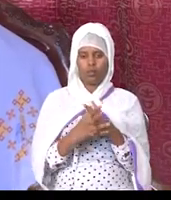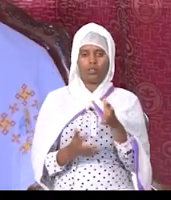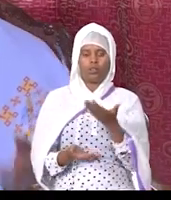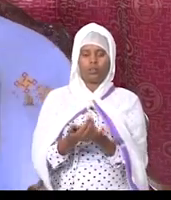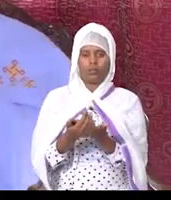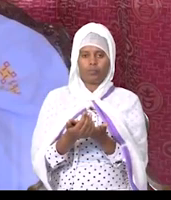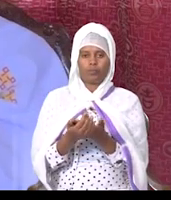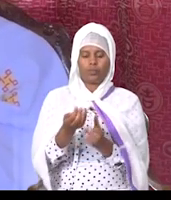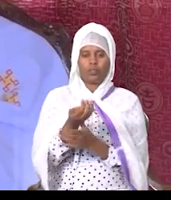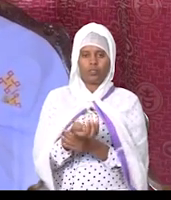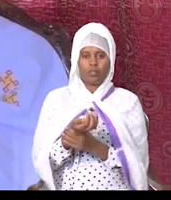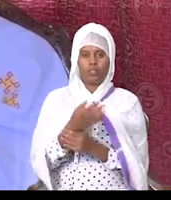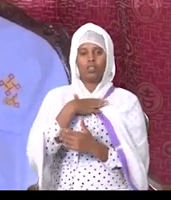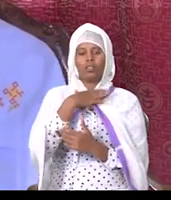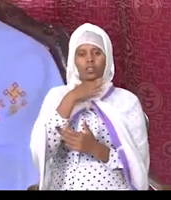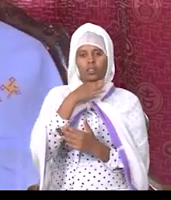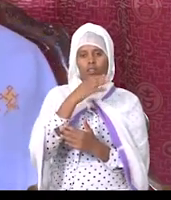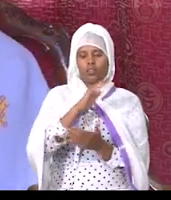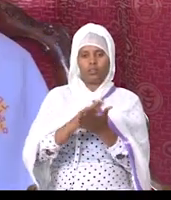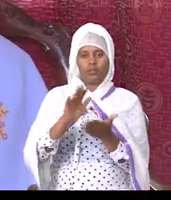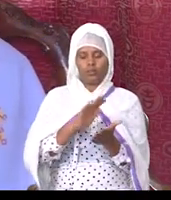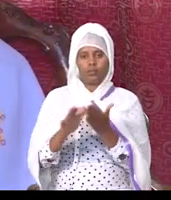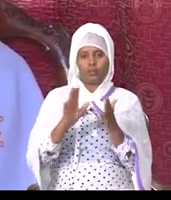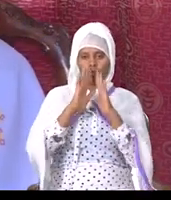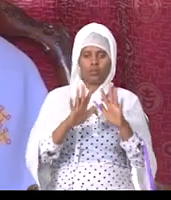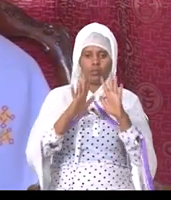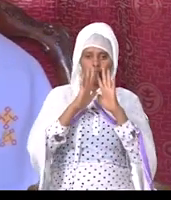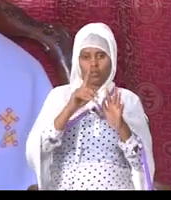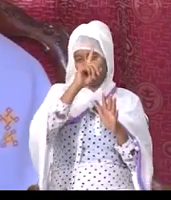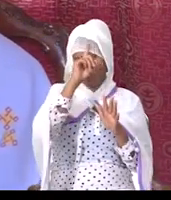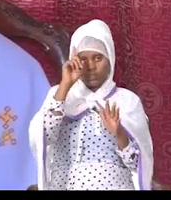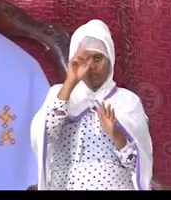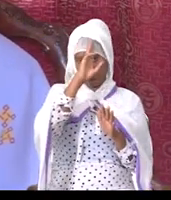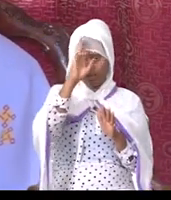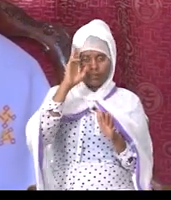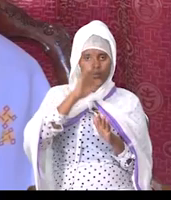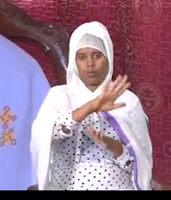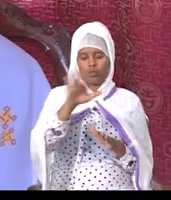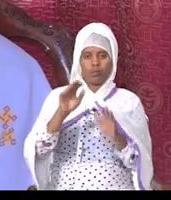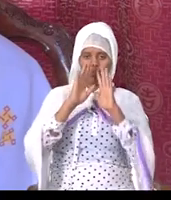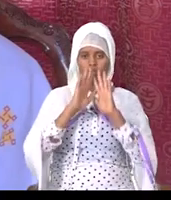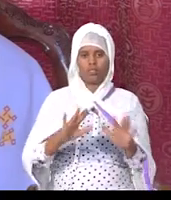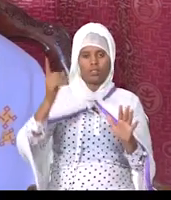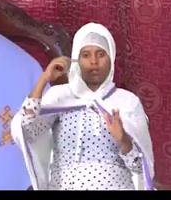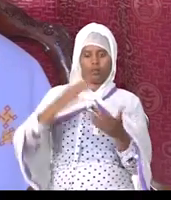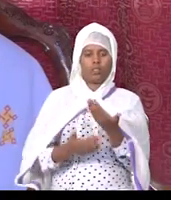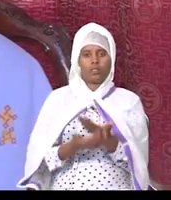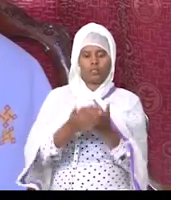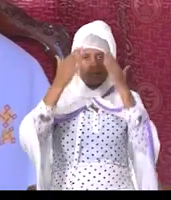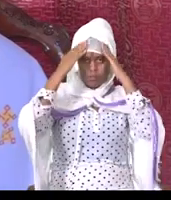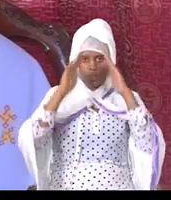ጸሎት ረድኤት ልማኖ ናይ ኣዴና ንጽሕተ ንጹሓን ቅዱሰ ቅዱሳን ድንግል ማርያም ናይ ኩሎም ቅዱሳን